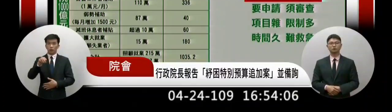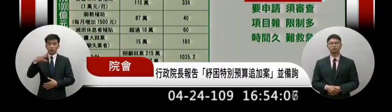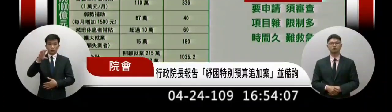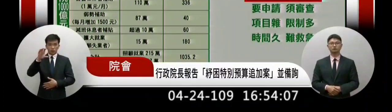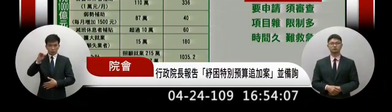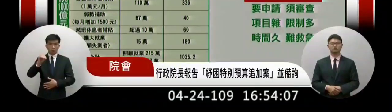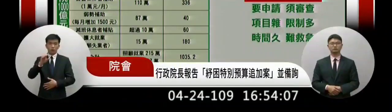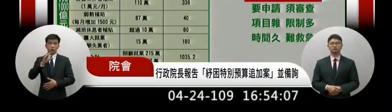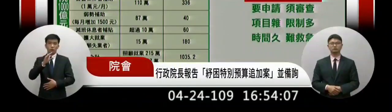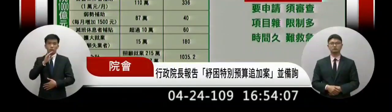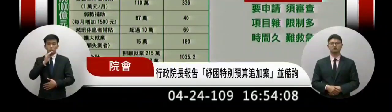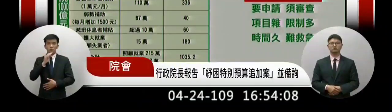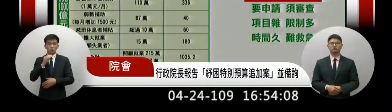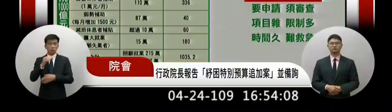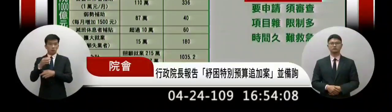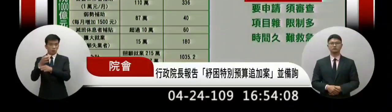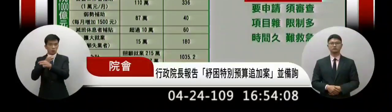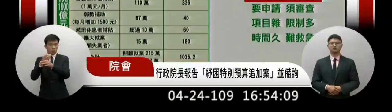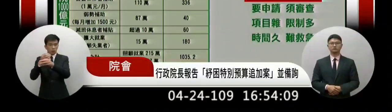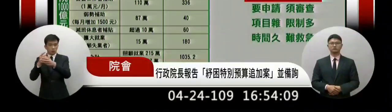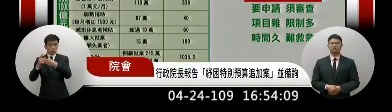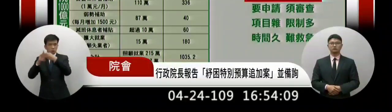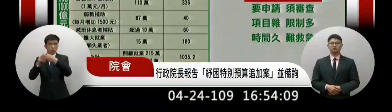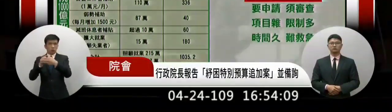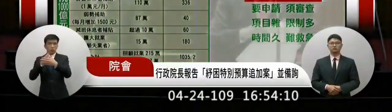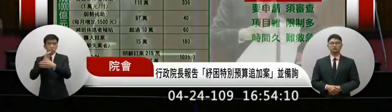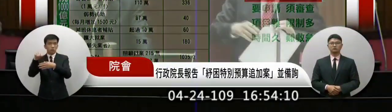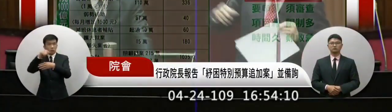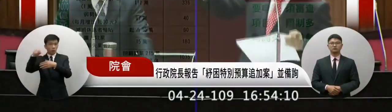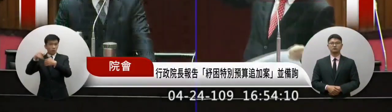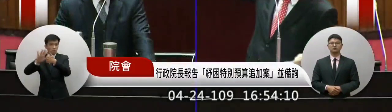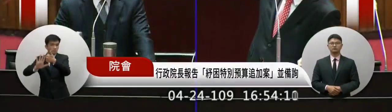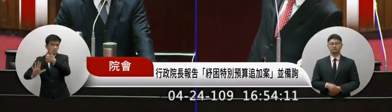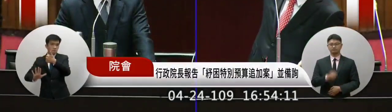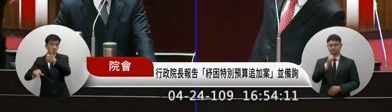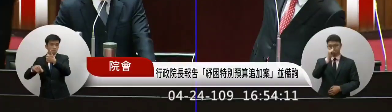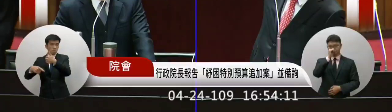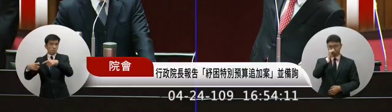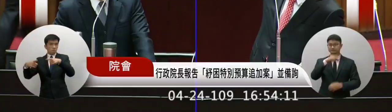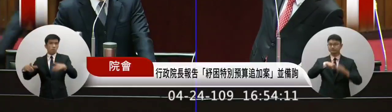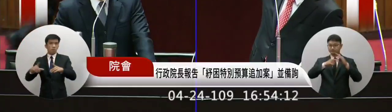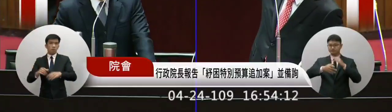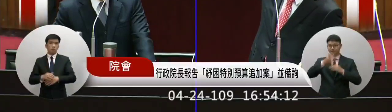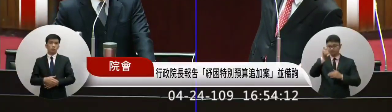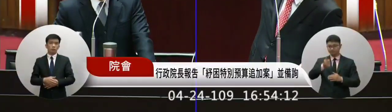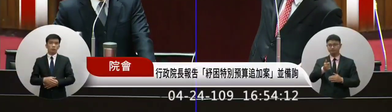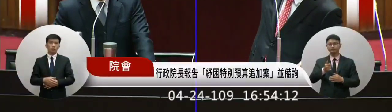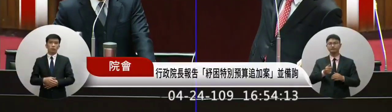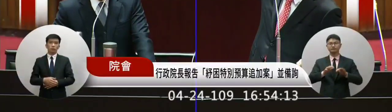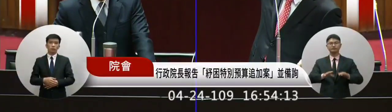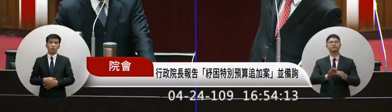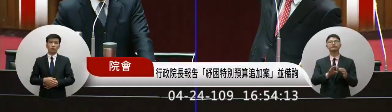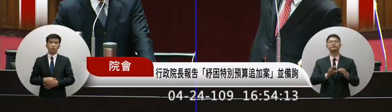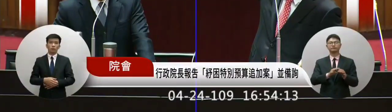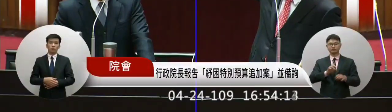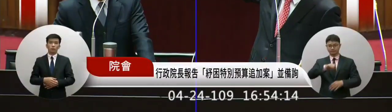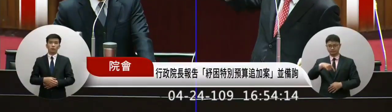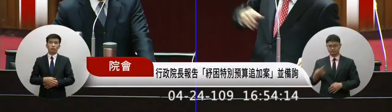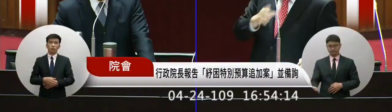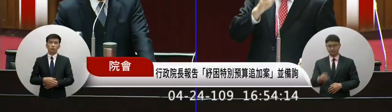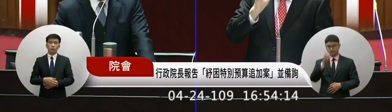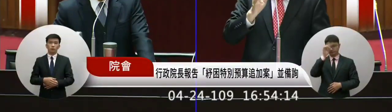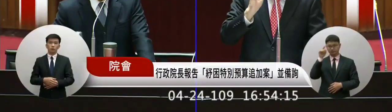实都是经济的支柱，所以它所影响面都到千万， 没有关系。好，你再看一下